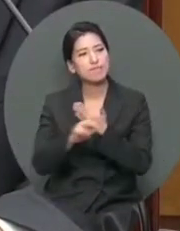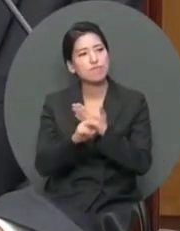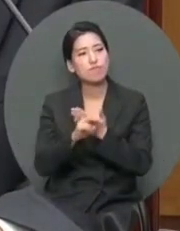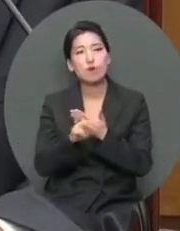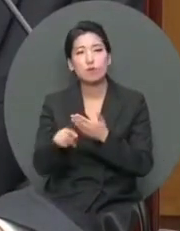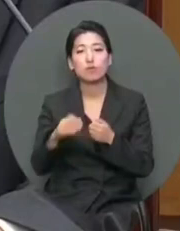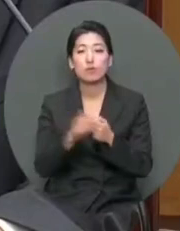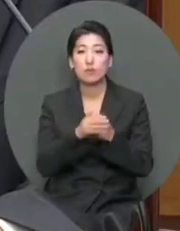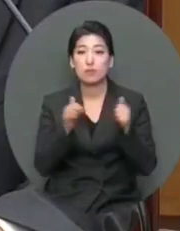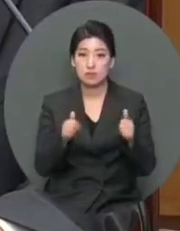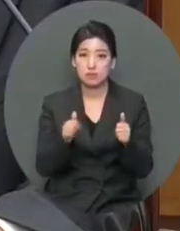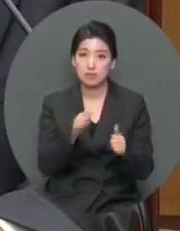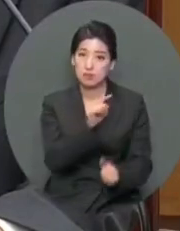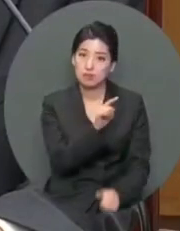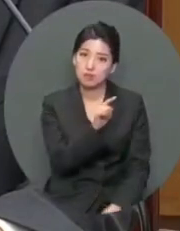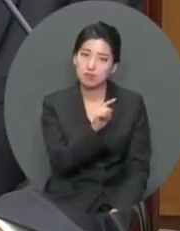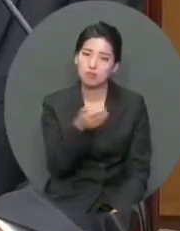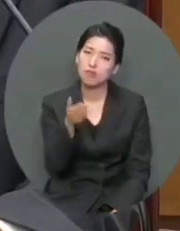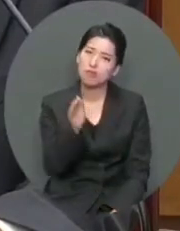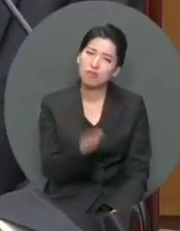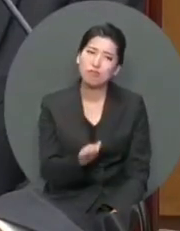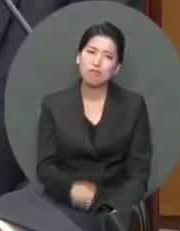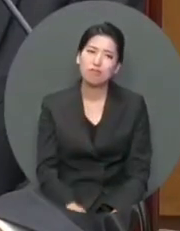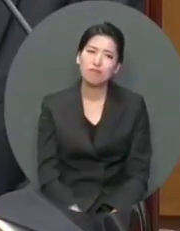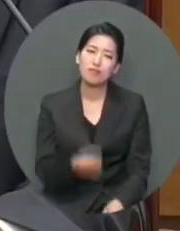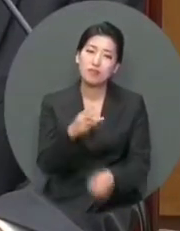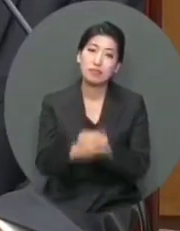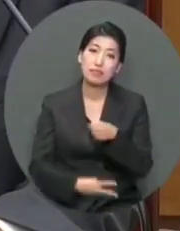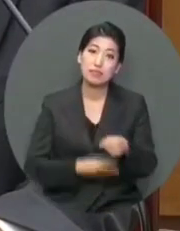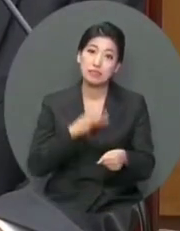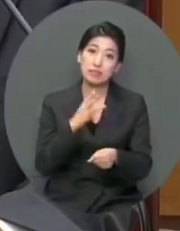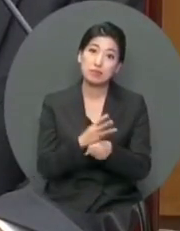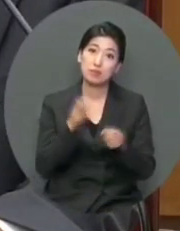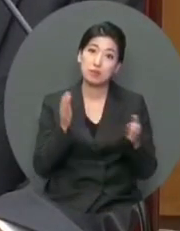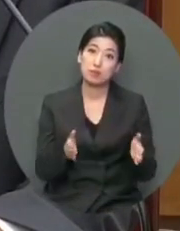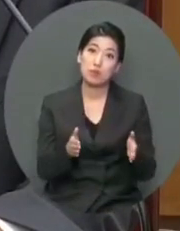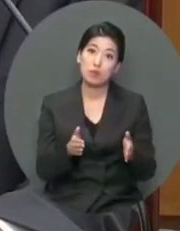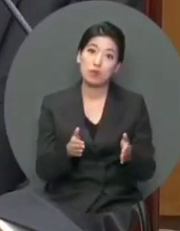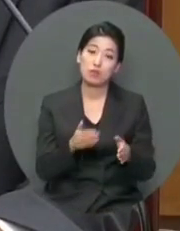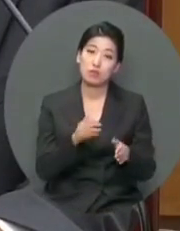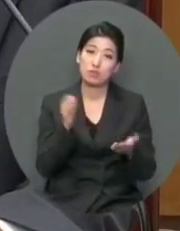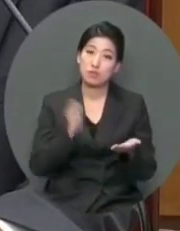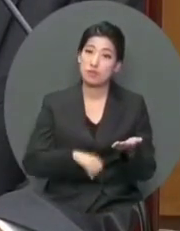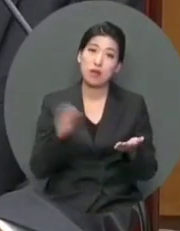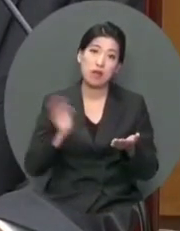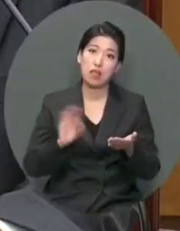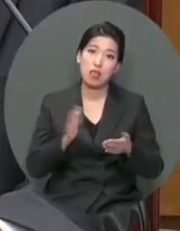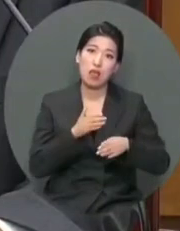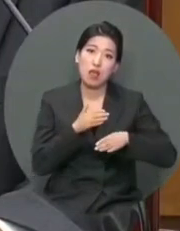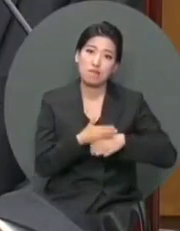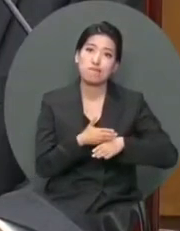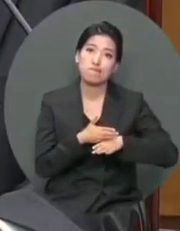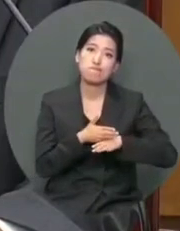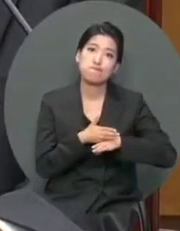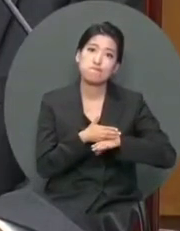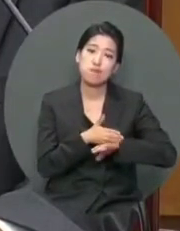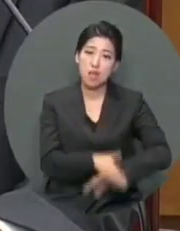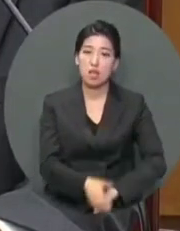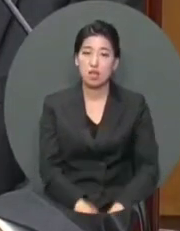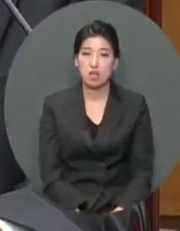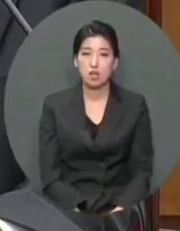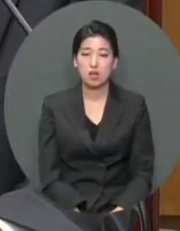있는데 과연 이게 그렇게 3년을 끌어야 될 정도로 이게 복잡한 법리를